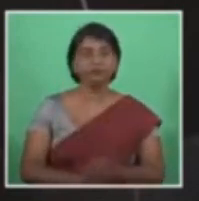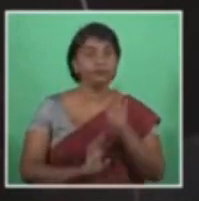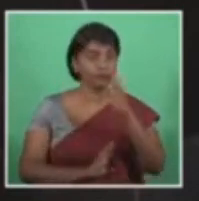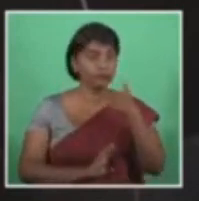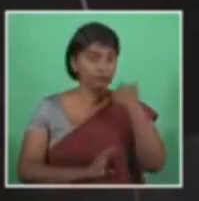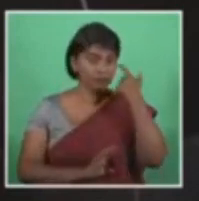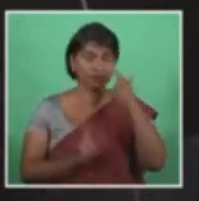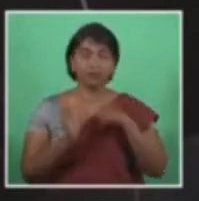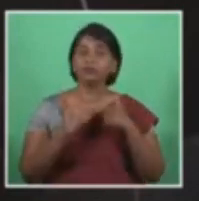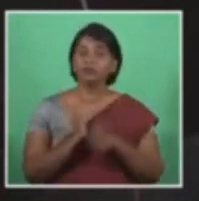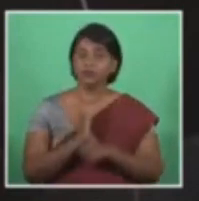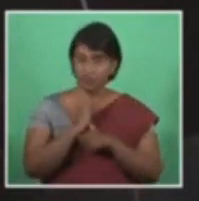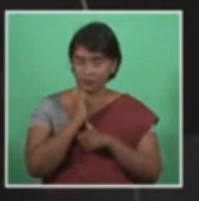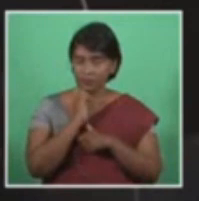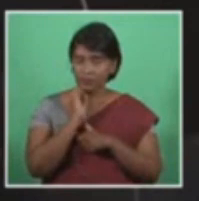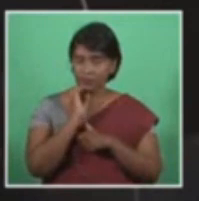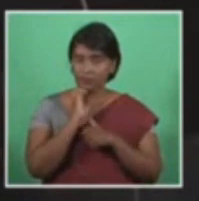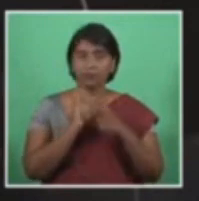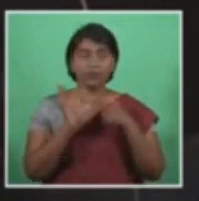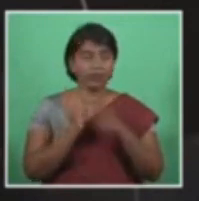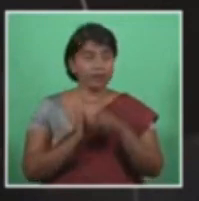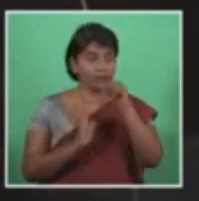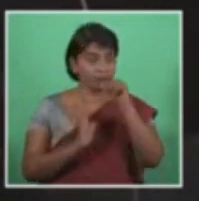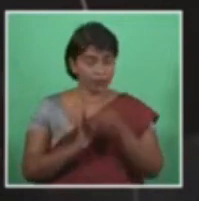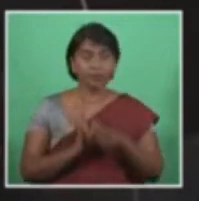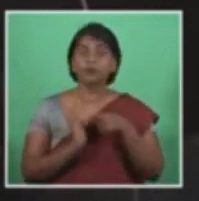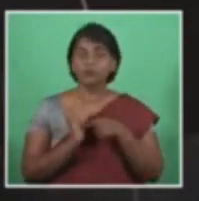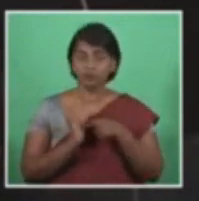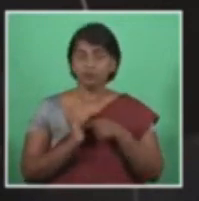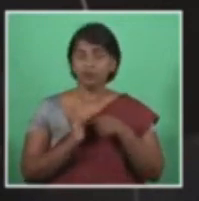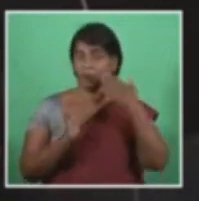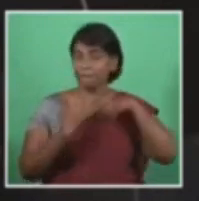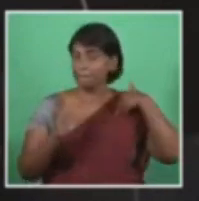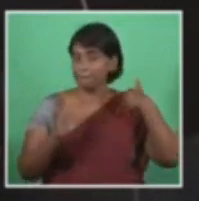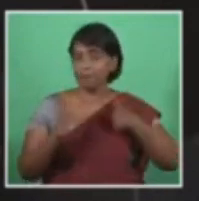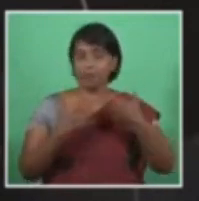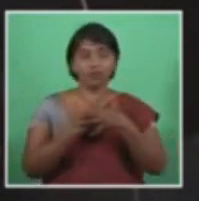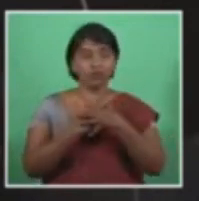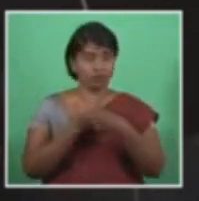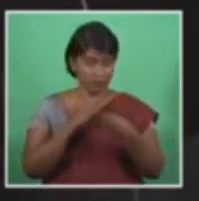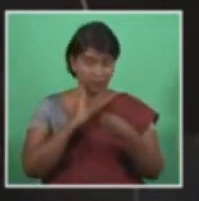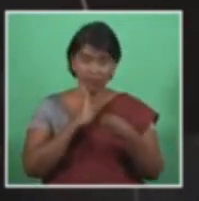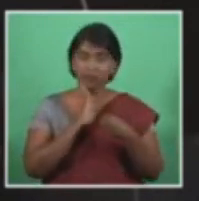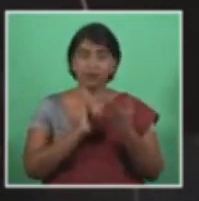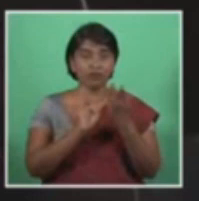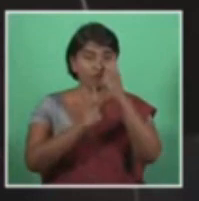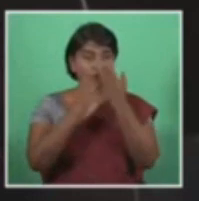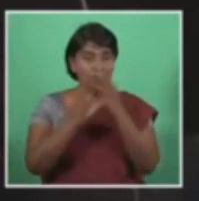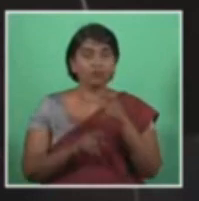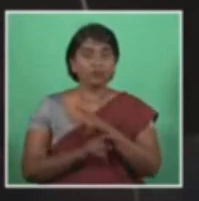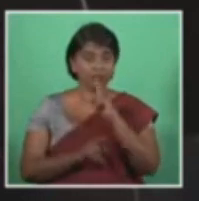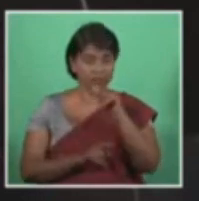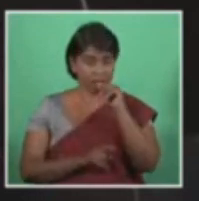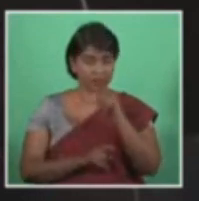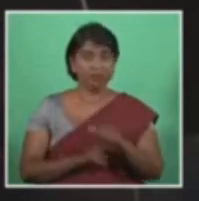මේ පනතේ ඔරිජිනල් මූලික මුල් පිටපත් මුල් අවස්ථාවේදී ඇත්ත වශයෙන්ම